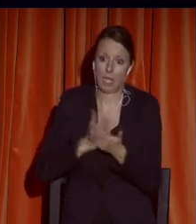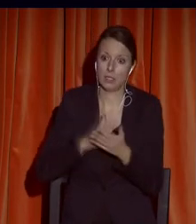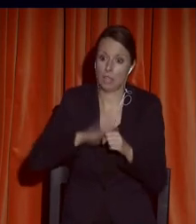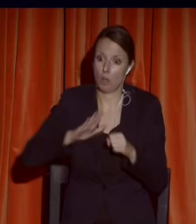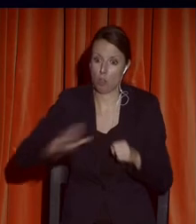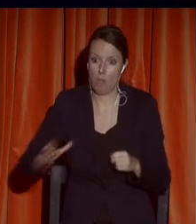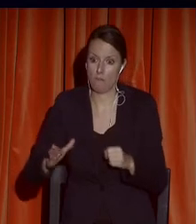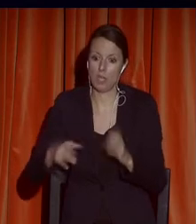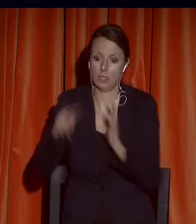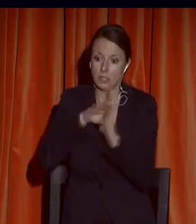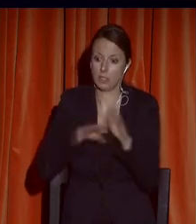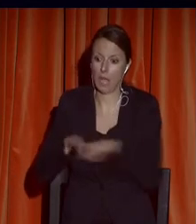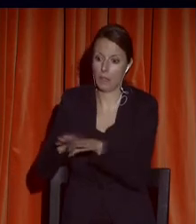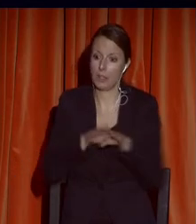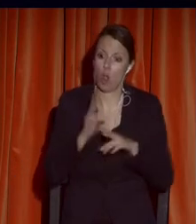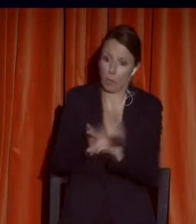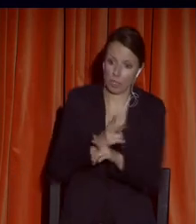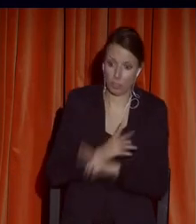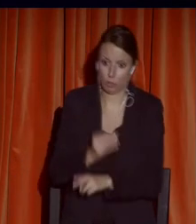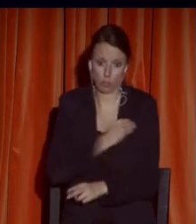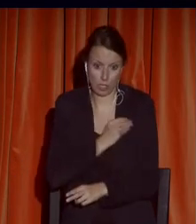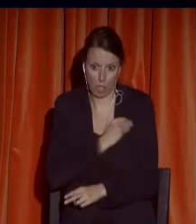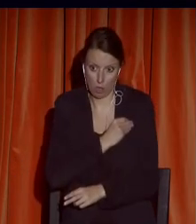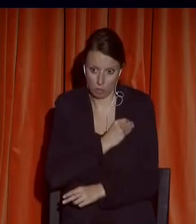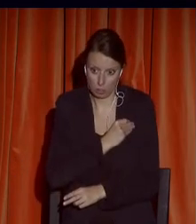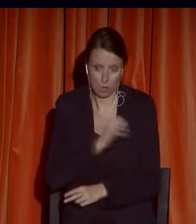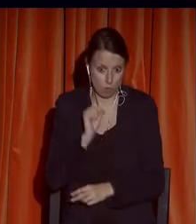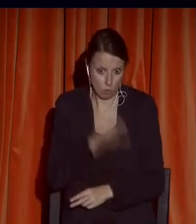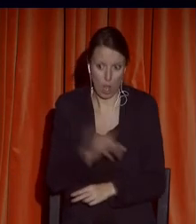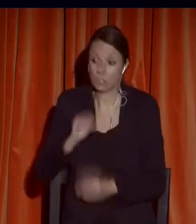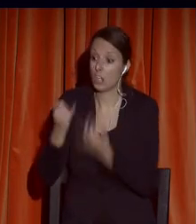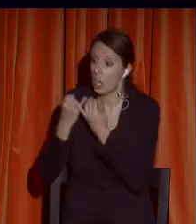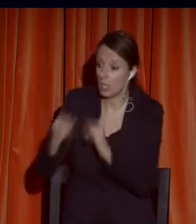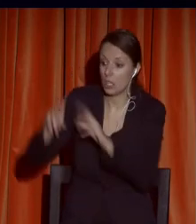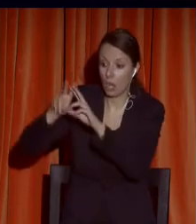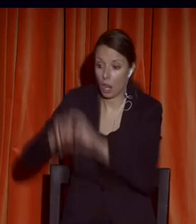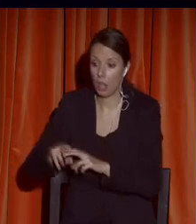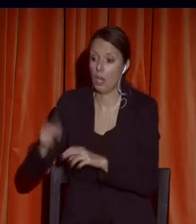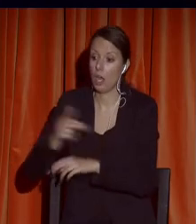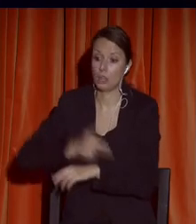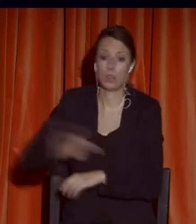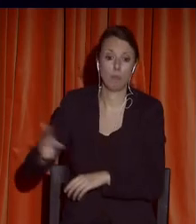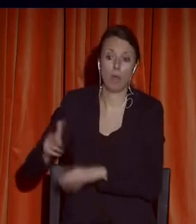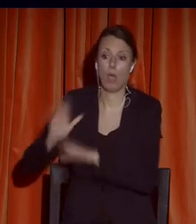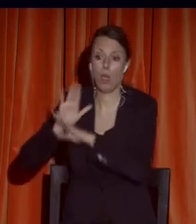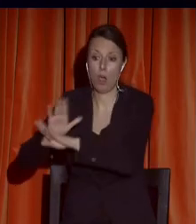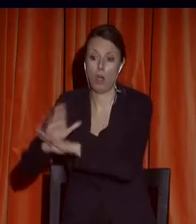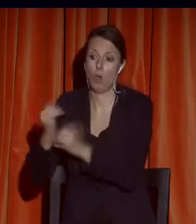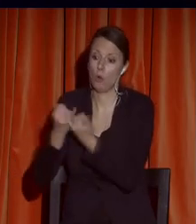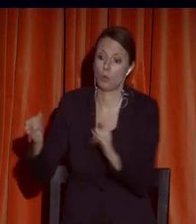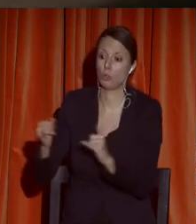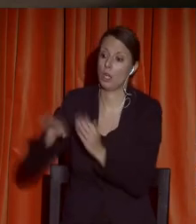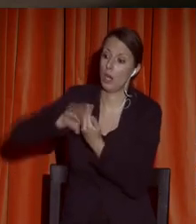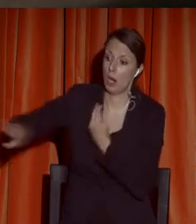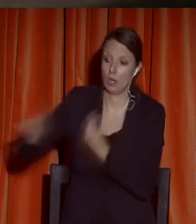I jeszcze ktoś sobie gdzie indziej pracuje nad wykluczeniami społecznymi i to wszystko nie ma żadnych linii połączenia albo ma je bardzo